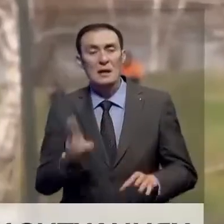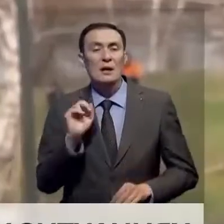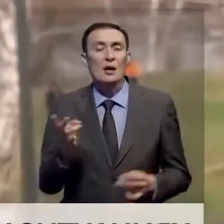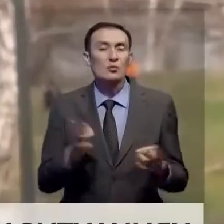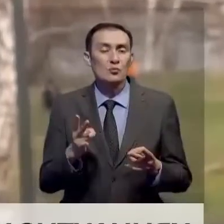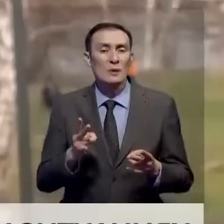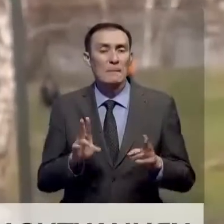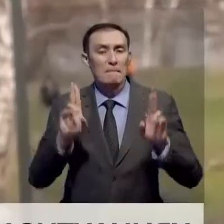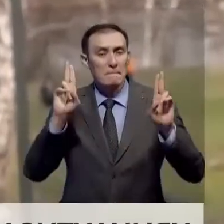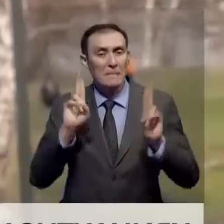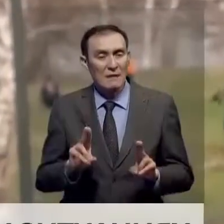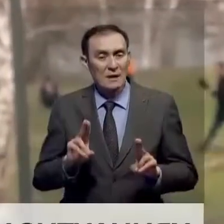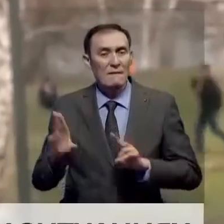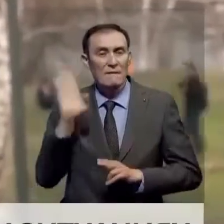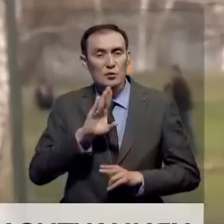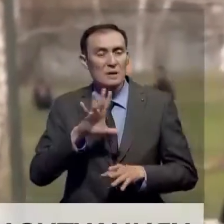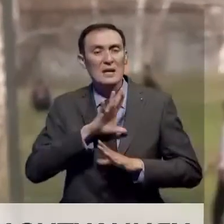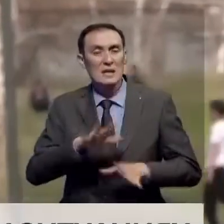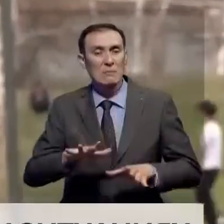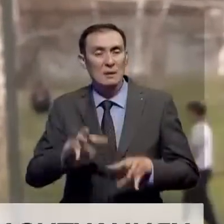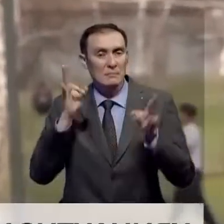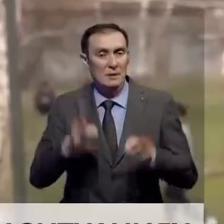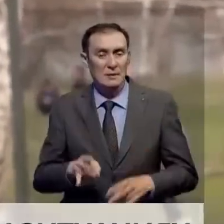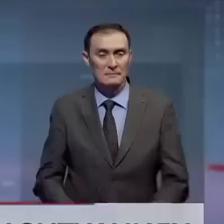нужно себя вести на водоеме, чтобы не попасть в беду.